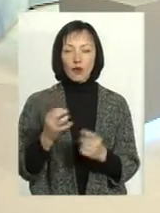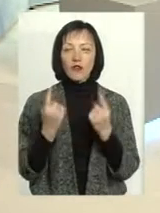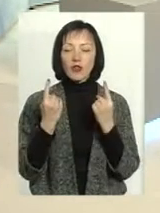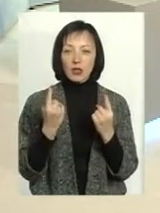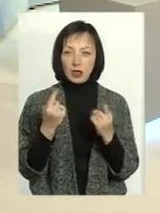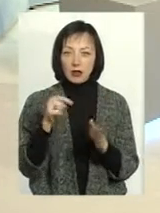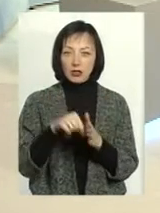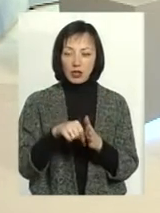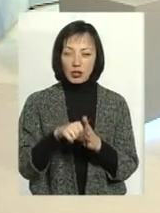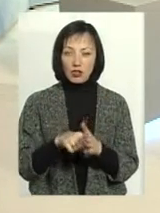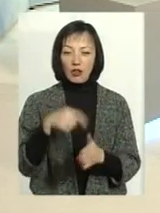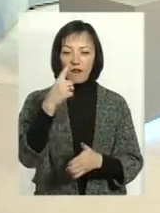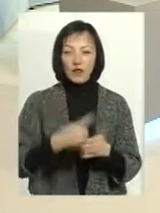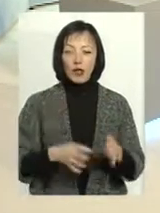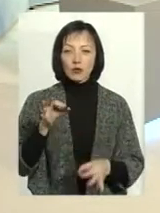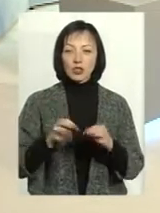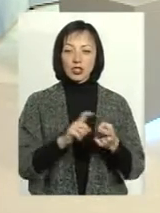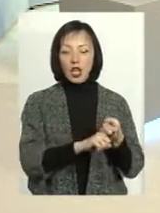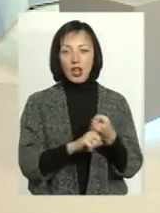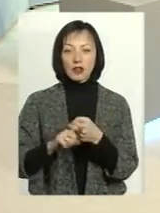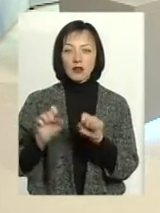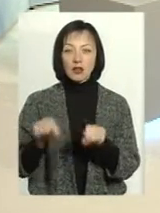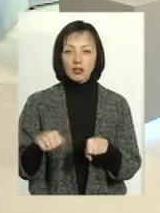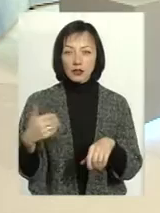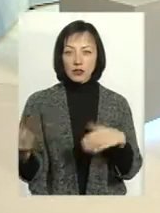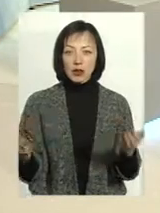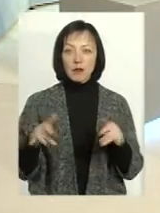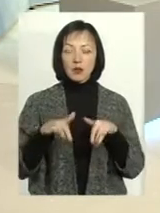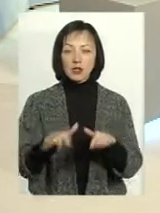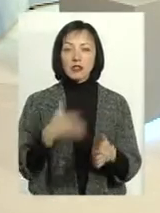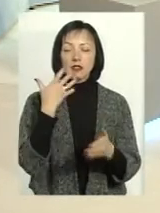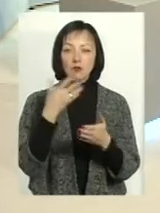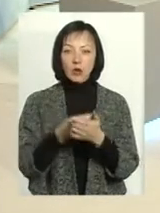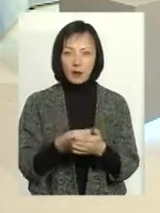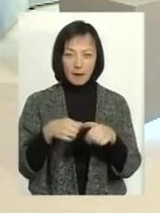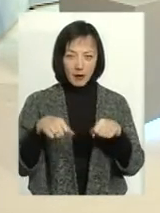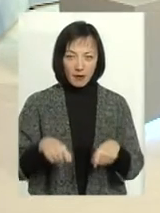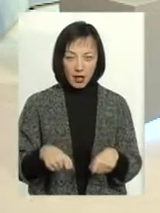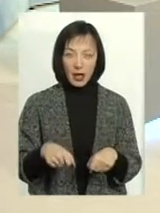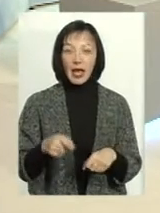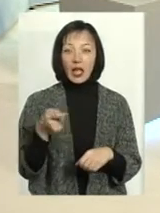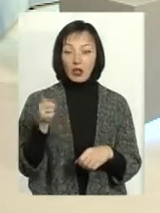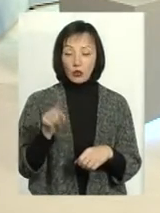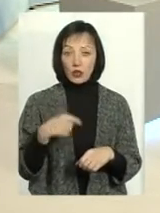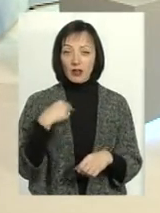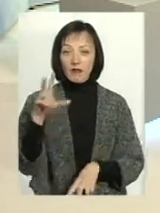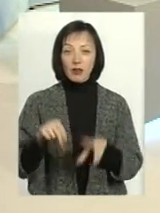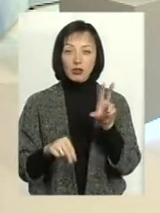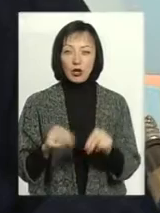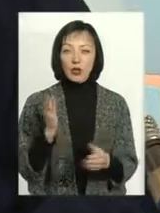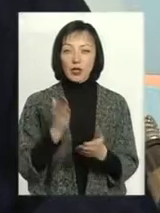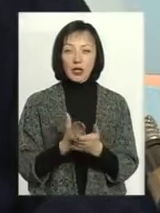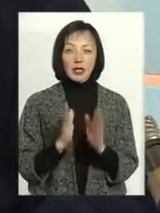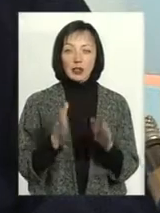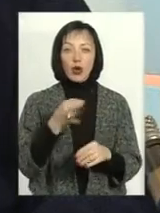мірою довіра до суду залежить від можливості сторони процесу реалізувати свої процесуальні права. І саме тут я вважаю, що є не те,